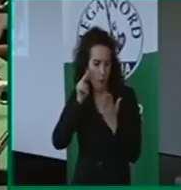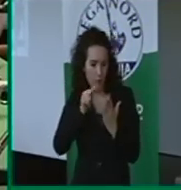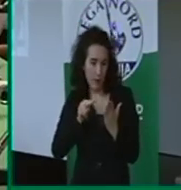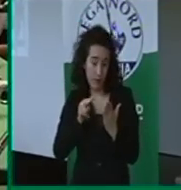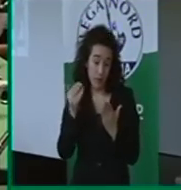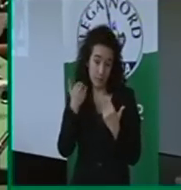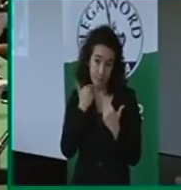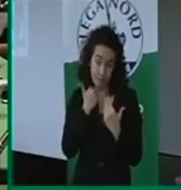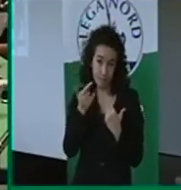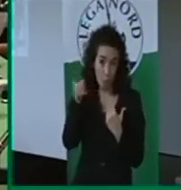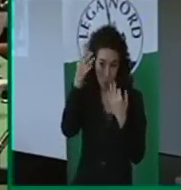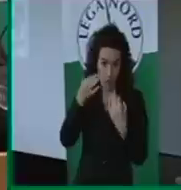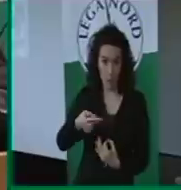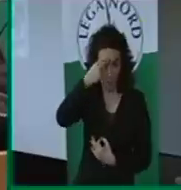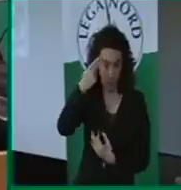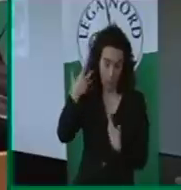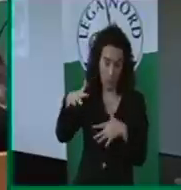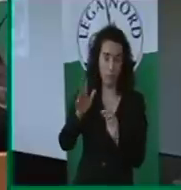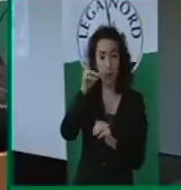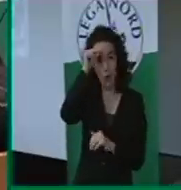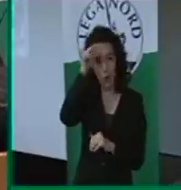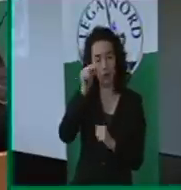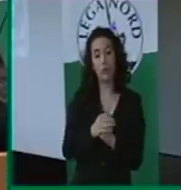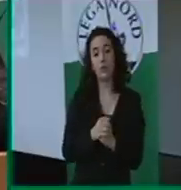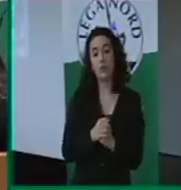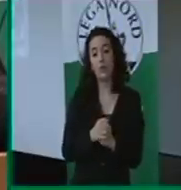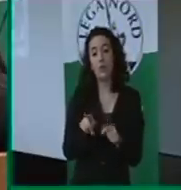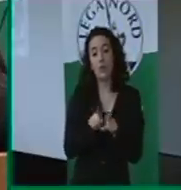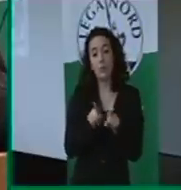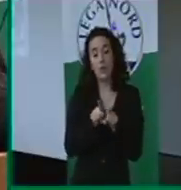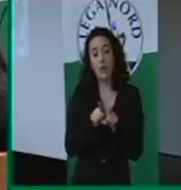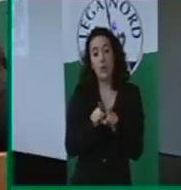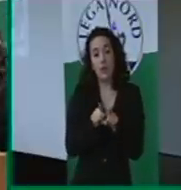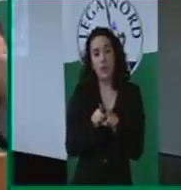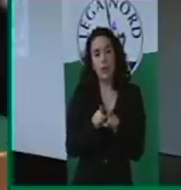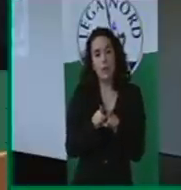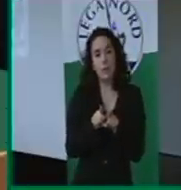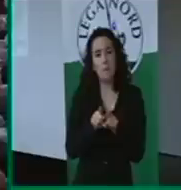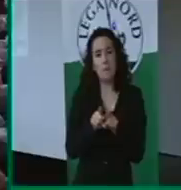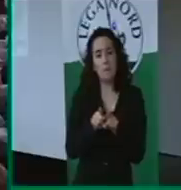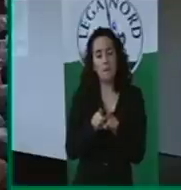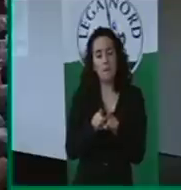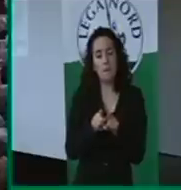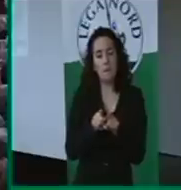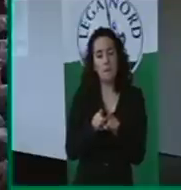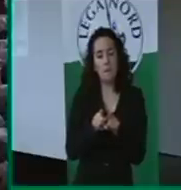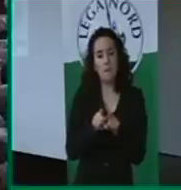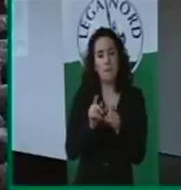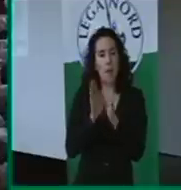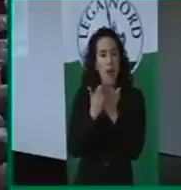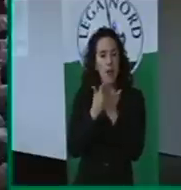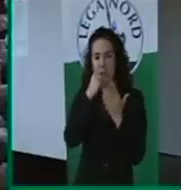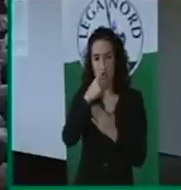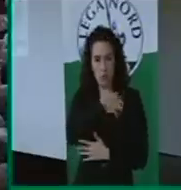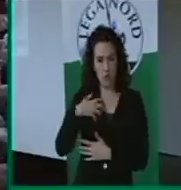sicuramente quindi G ha fatto semplicemente per ricordargli come vanno le cose Ecco Queste sono cose scientifiche